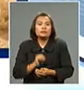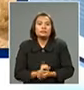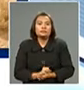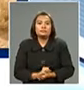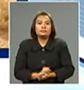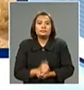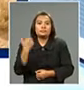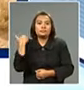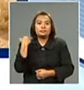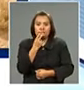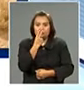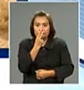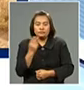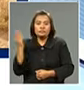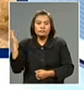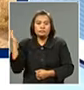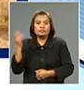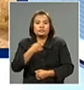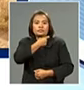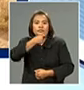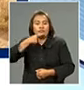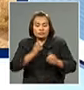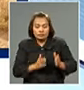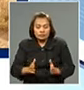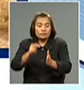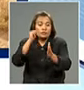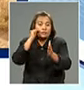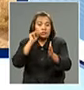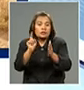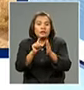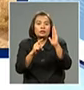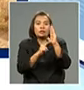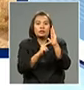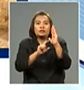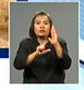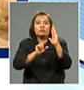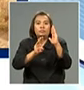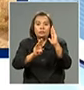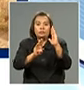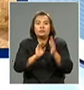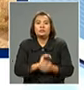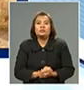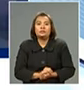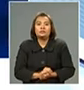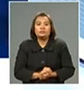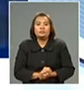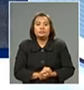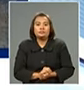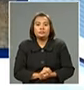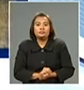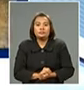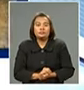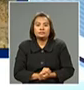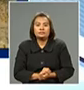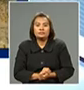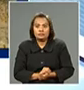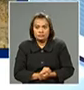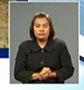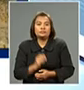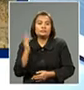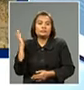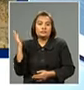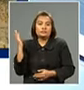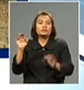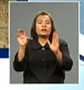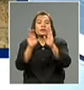ภาพความแห้งแล้งของคลองส่งน้ำในเขตเทศบาลบ้านหมี่ลพบุรีเข้ามาครับแล้งจนไม่ต้องบรรยายนะครับส่วนคุณอมรินทร์สินแสงยิ้มส่งภา